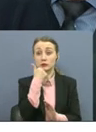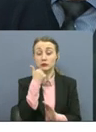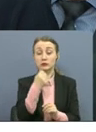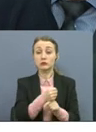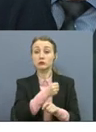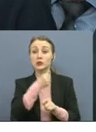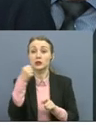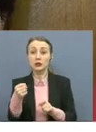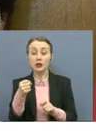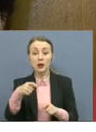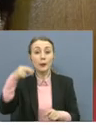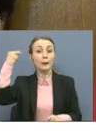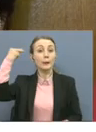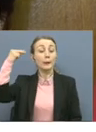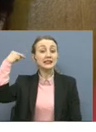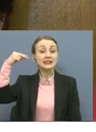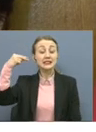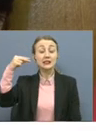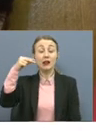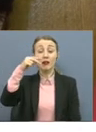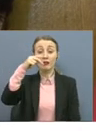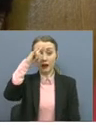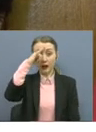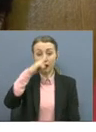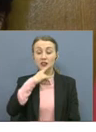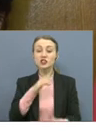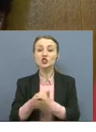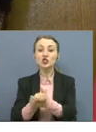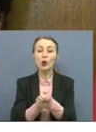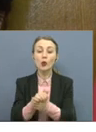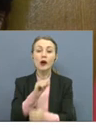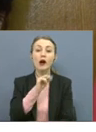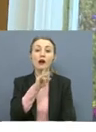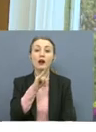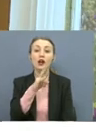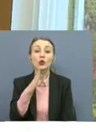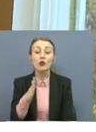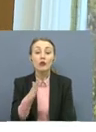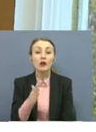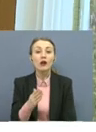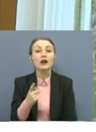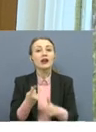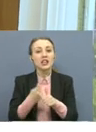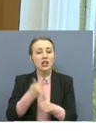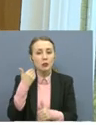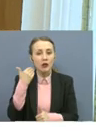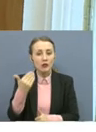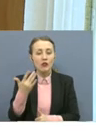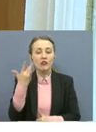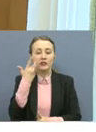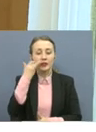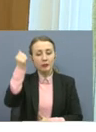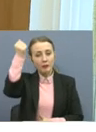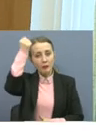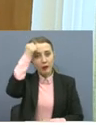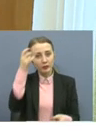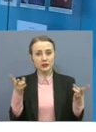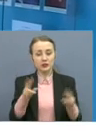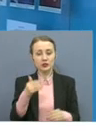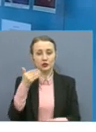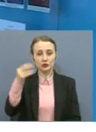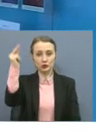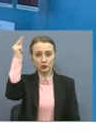қазақтың халық ақыны атанады. Артынша 1990 жылы Қазақстан ақын және жыршылар қоғамының президенті болып тағайындалған. Көкен ақынның шәрбат